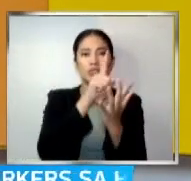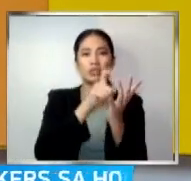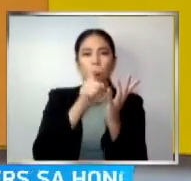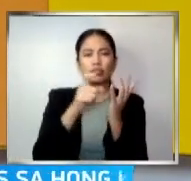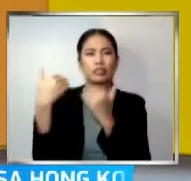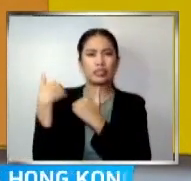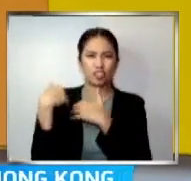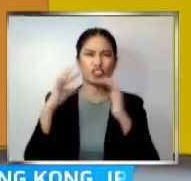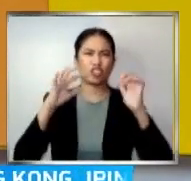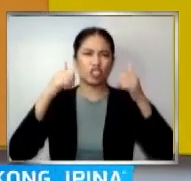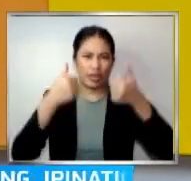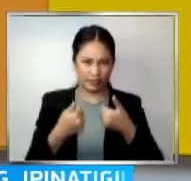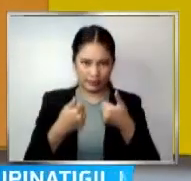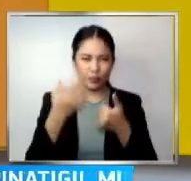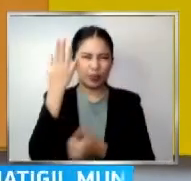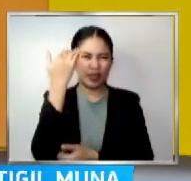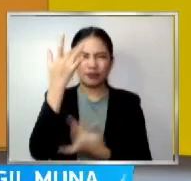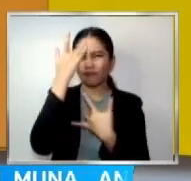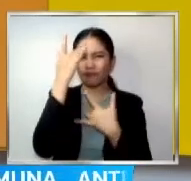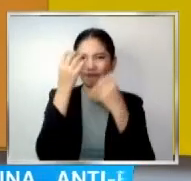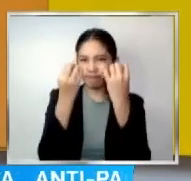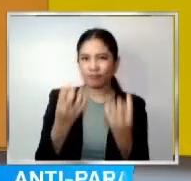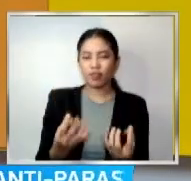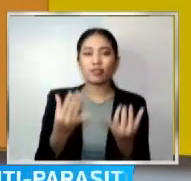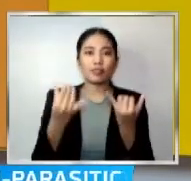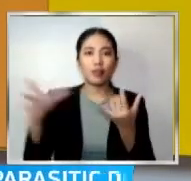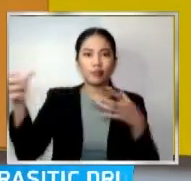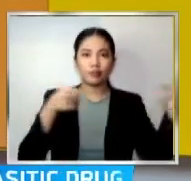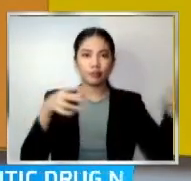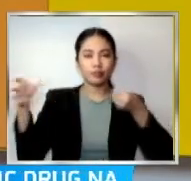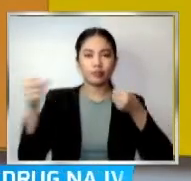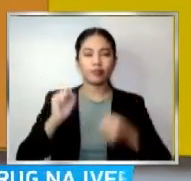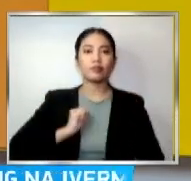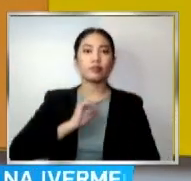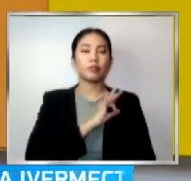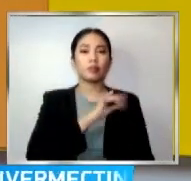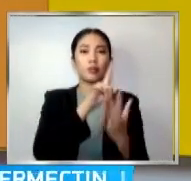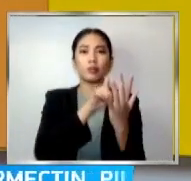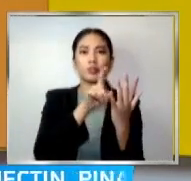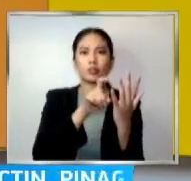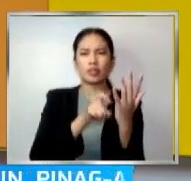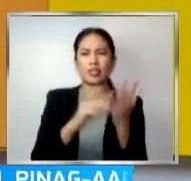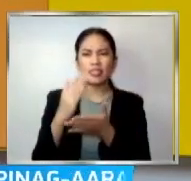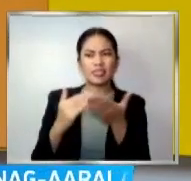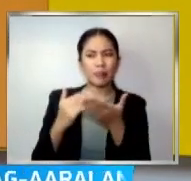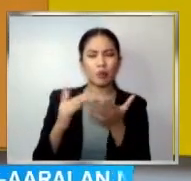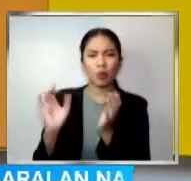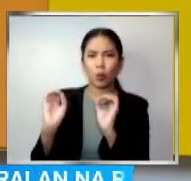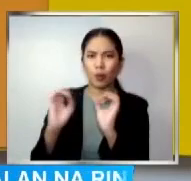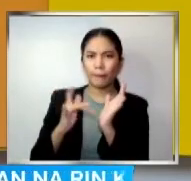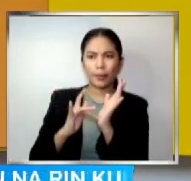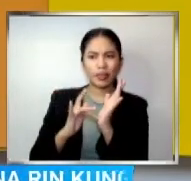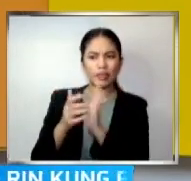Kaya tuloy ang pagdagdag ng contact tracer sa Metro Manila kahit pa ang iba wala hong medical background. Balitang